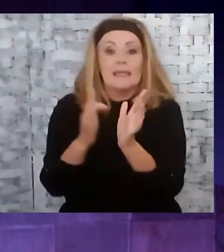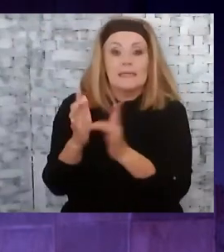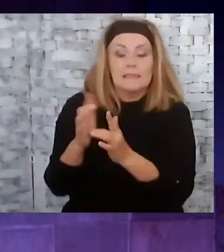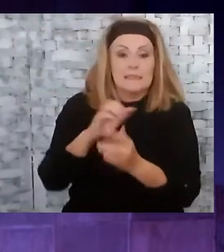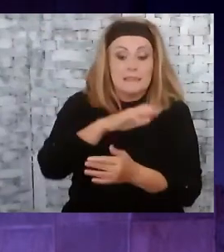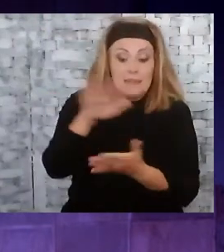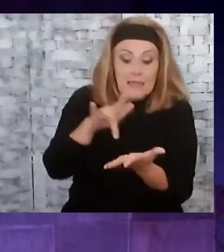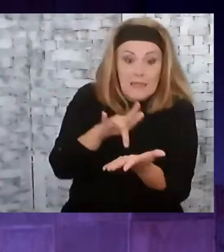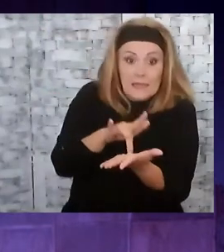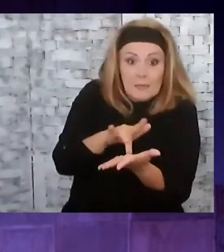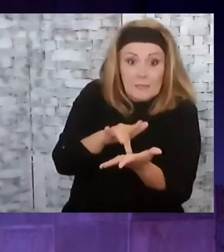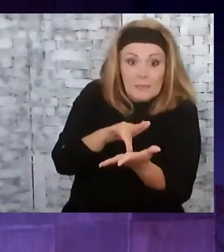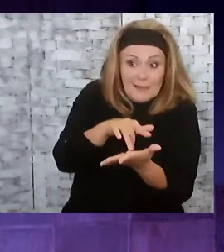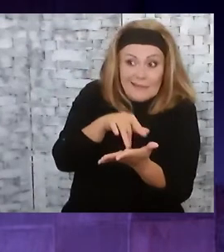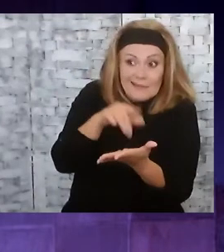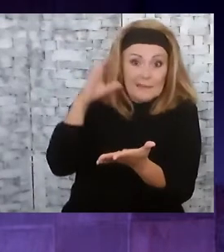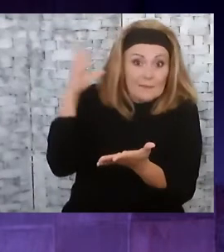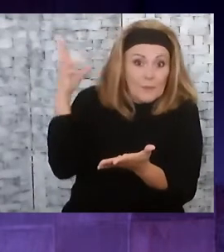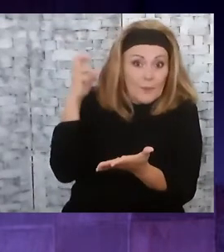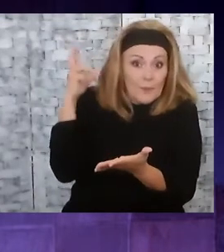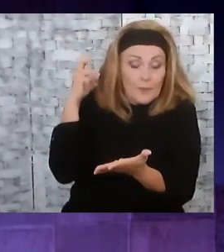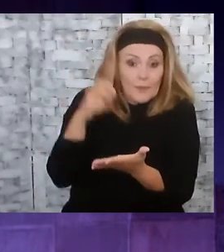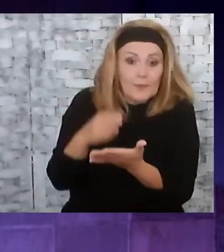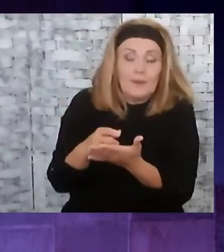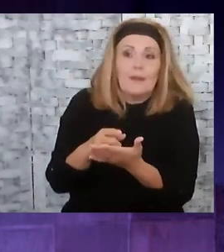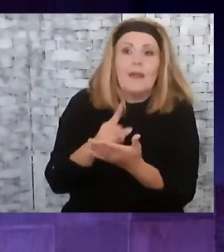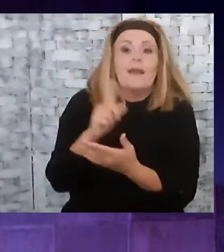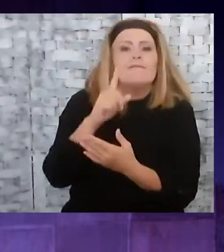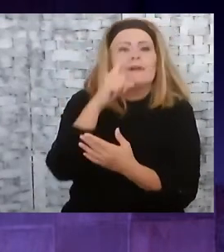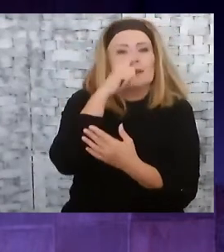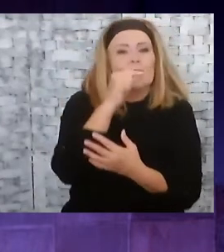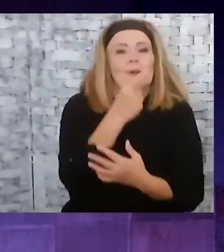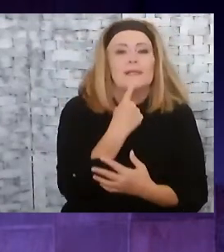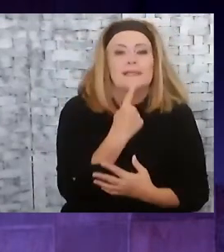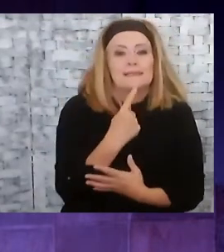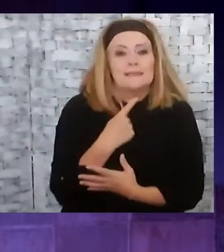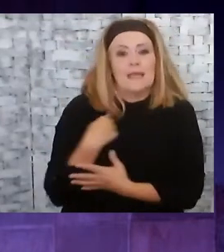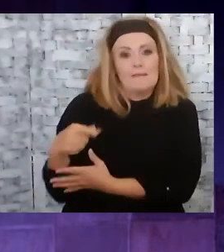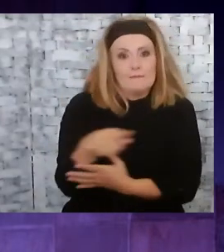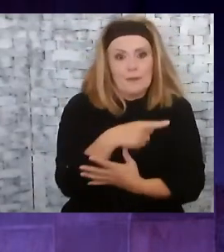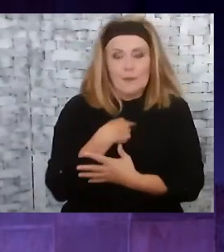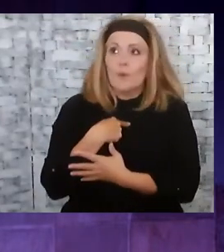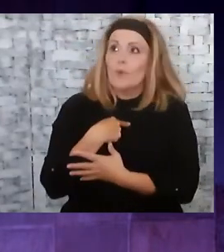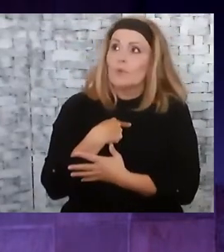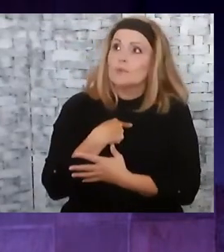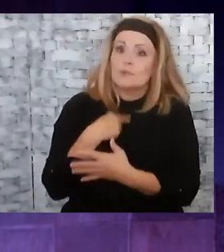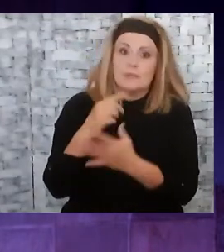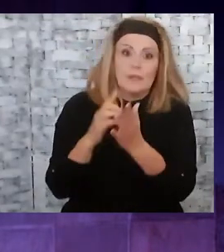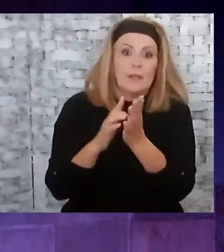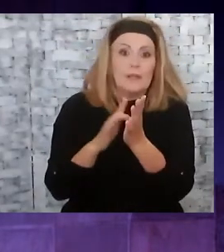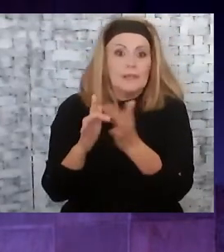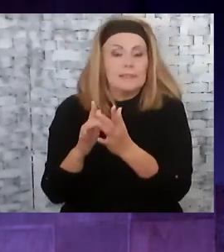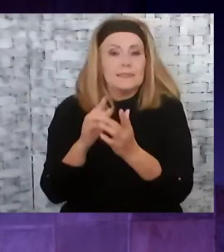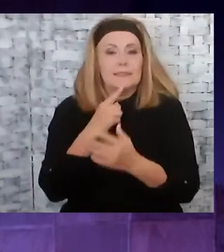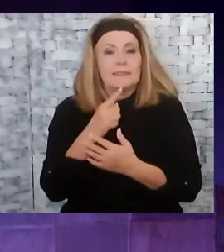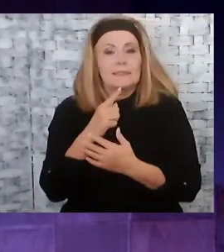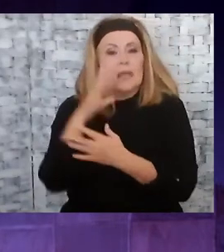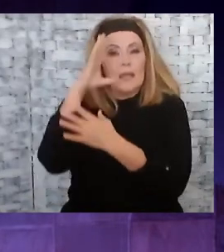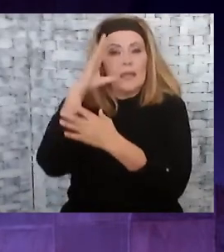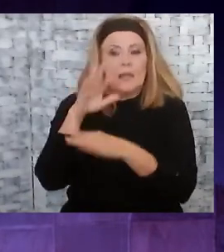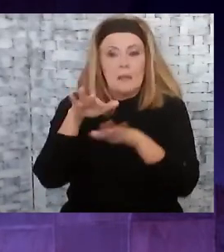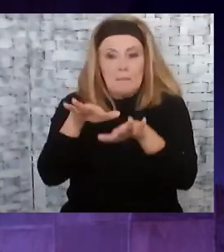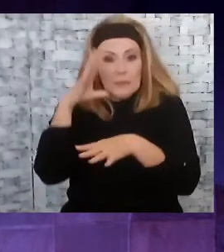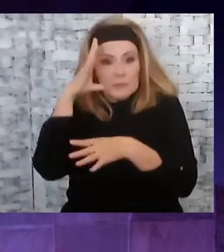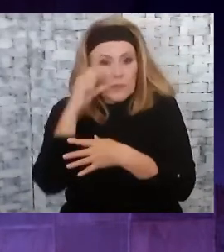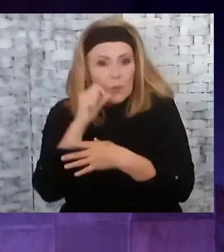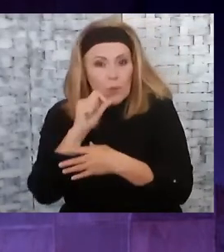wat Johannes van jou en van my sê as Jesus praat oor mense wat in hom glo. Want dit is hoe Johannes